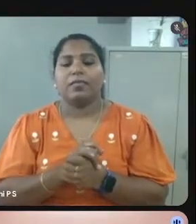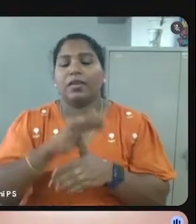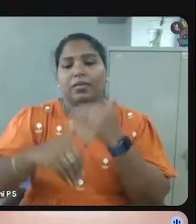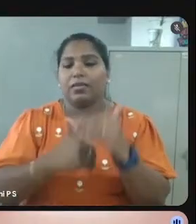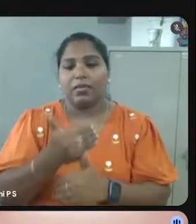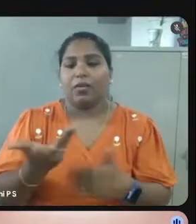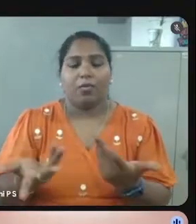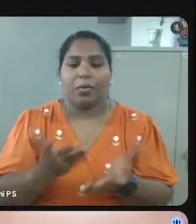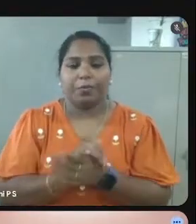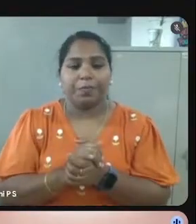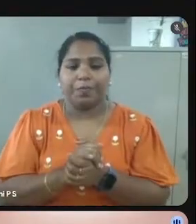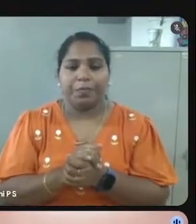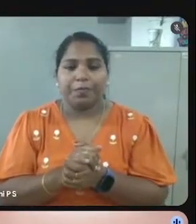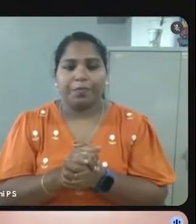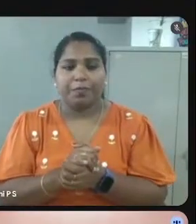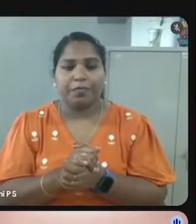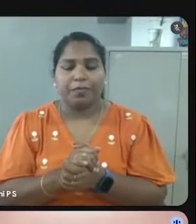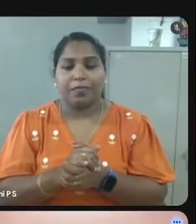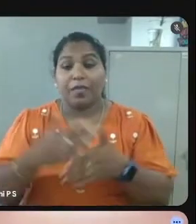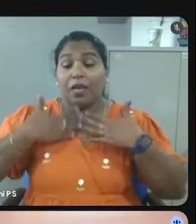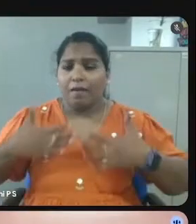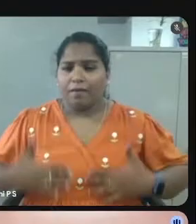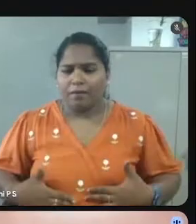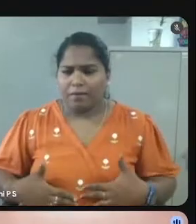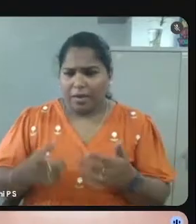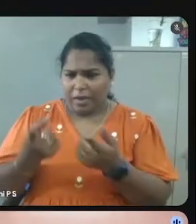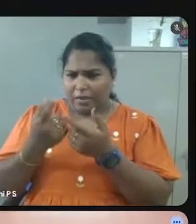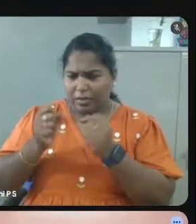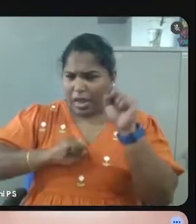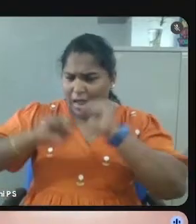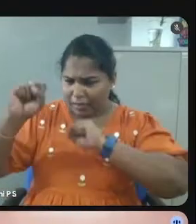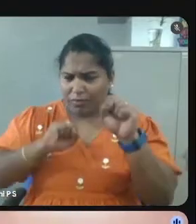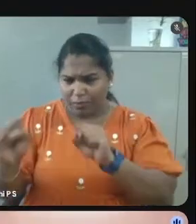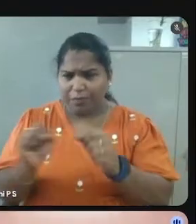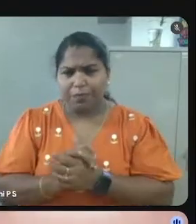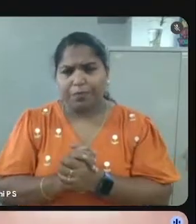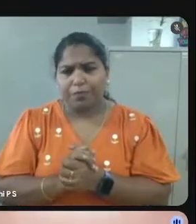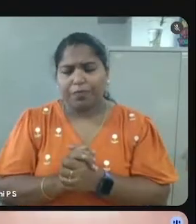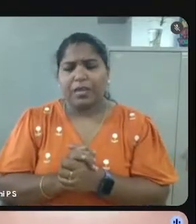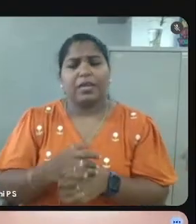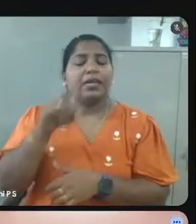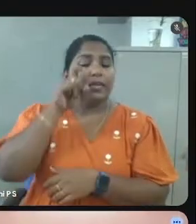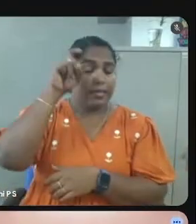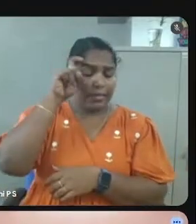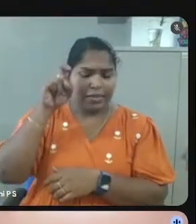അടുത്തതായി നമുക്ക് കാണാൻ പോകുന്നത് ഒരു ഫിസിയോളജിക്കൽ സെക്ഷുവൽ ആക്ടിവിറ്റി, ഒരു സെക്ഷുവൽ റെസ്പോൺസ്